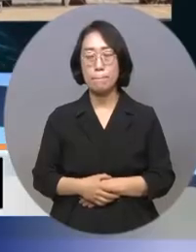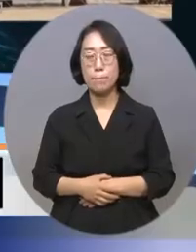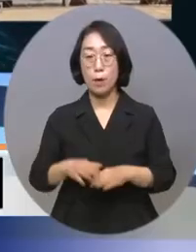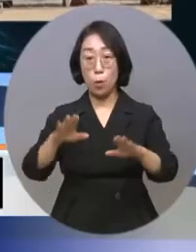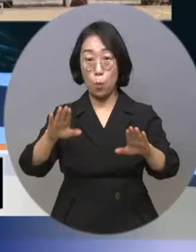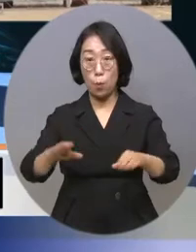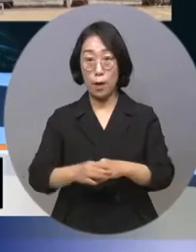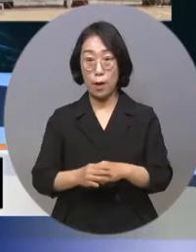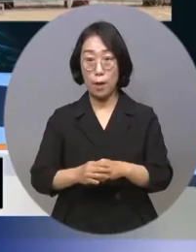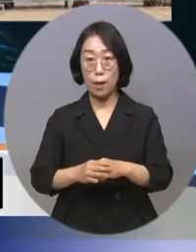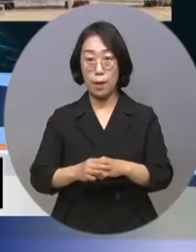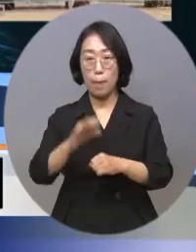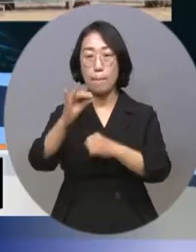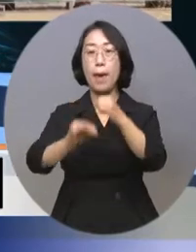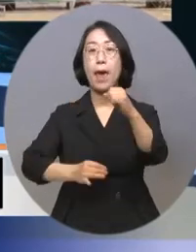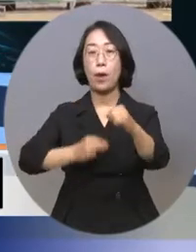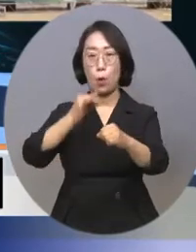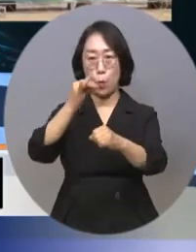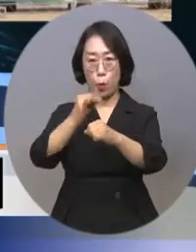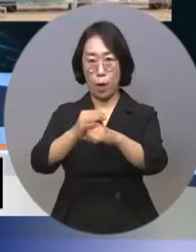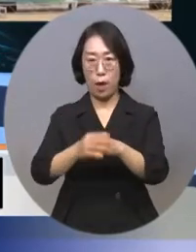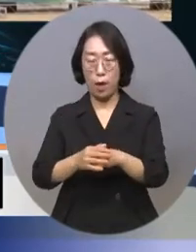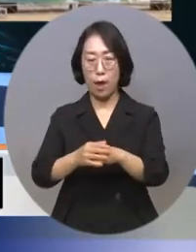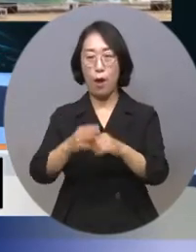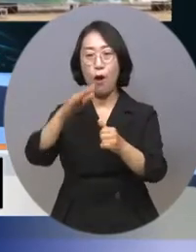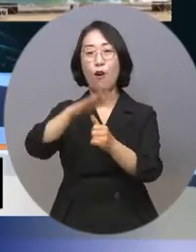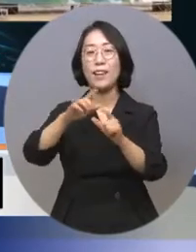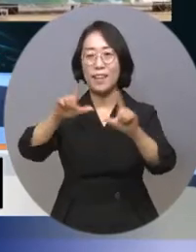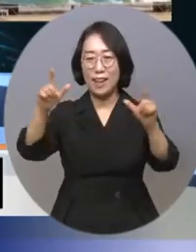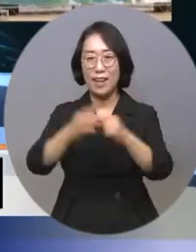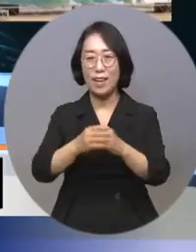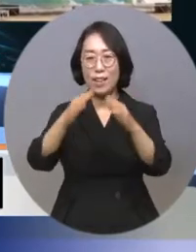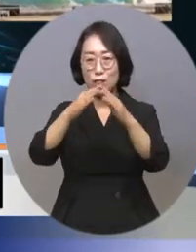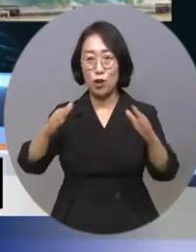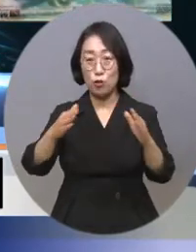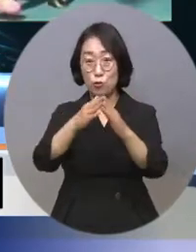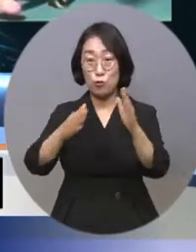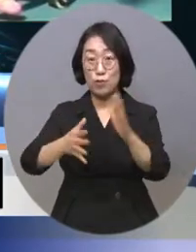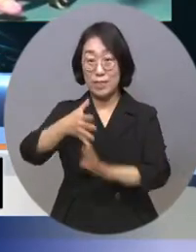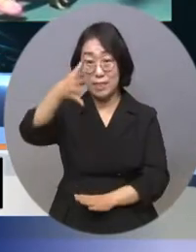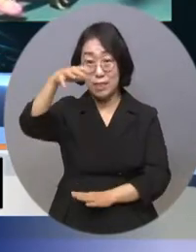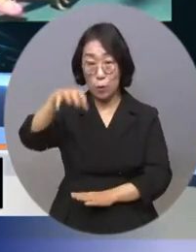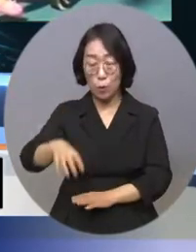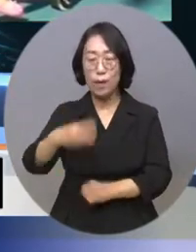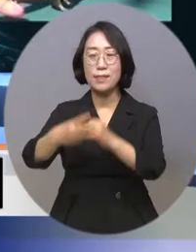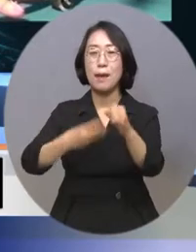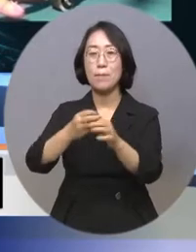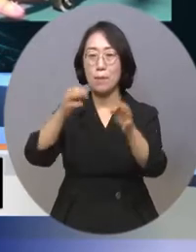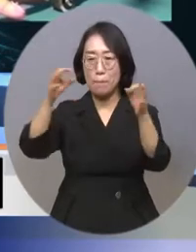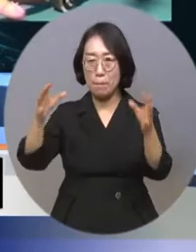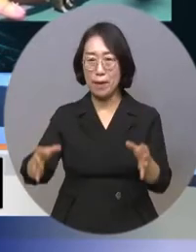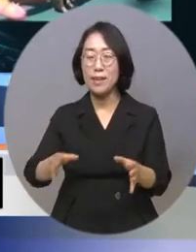올해로 100회를 맞은 어린이날 전라북도 전주시에서 3년 만에 대면 행사가 열렸습니다.